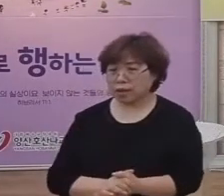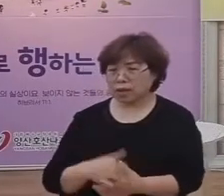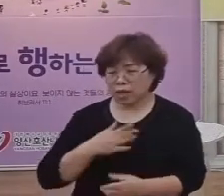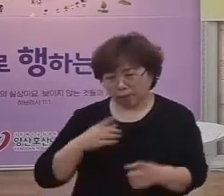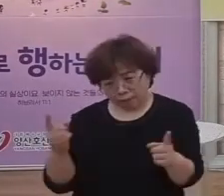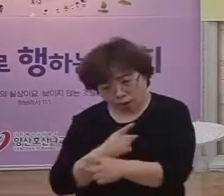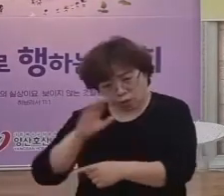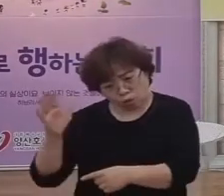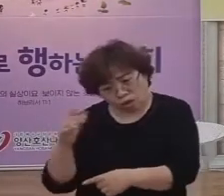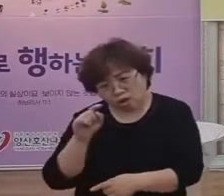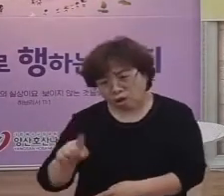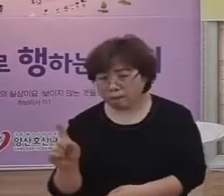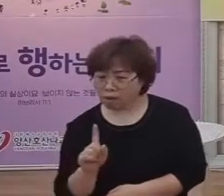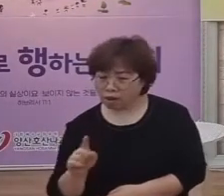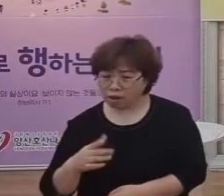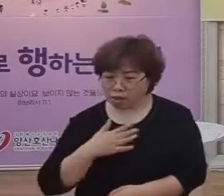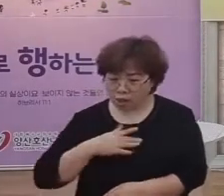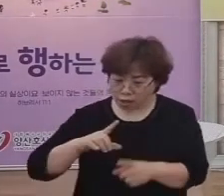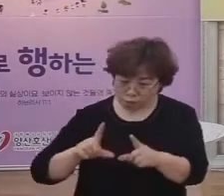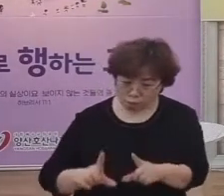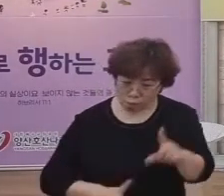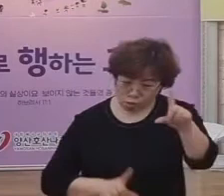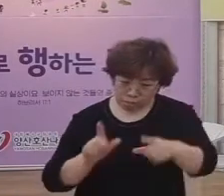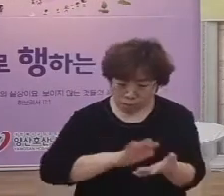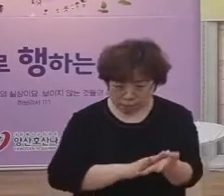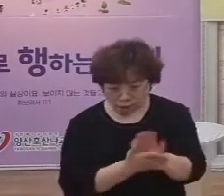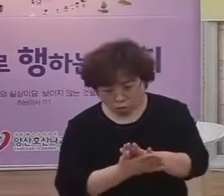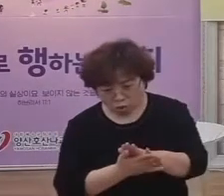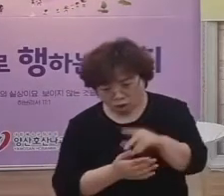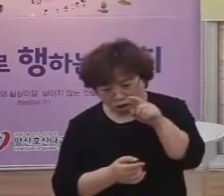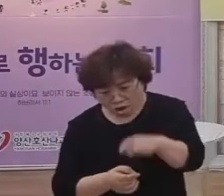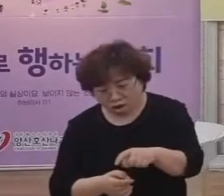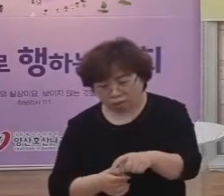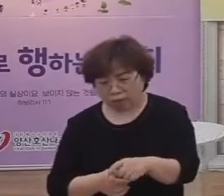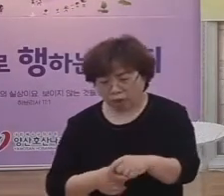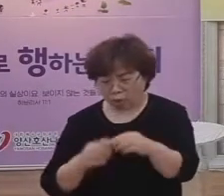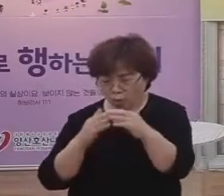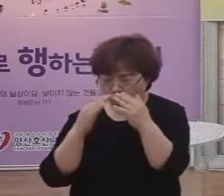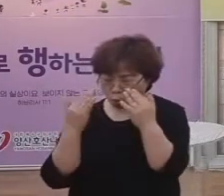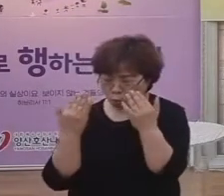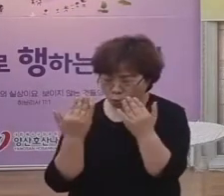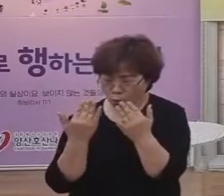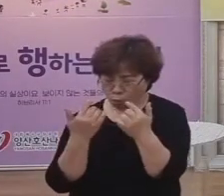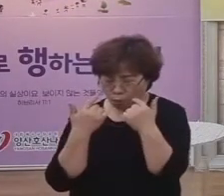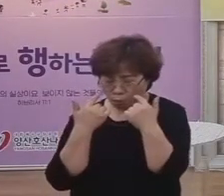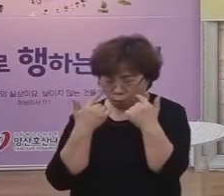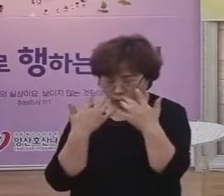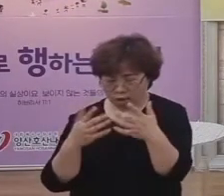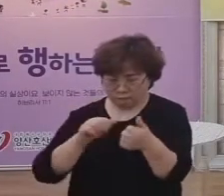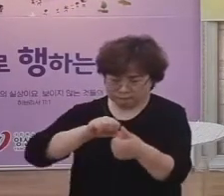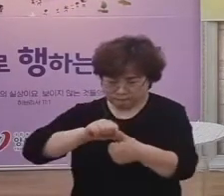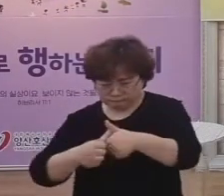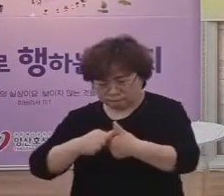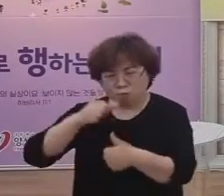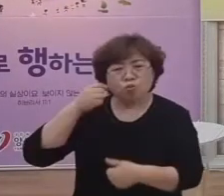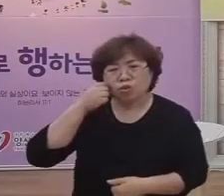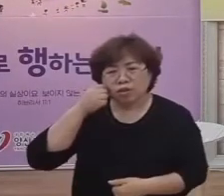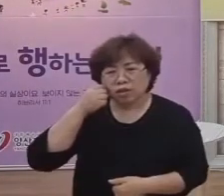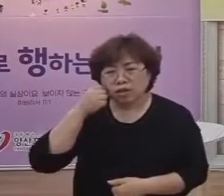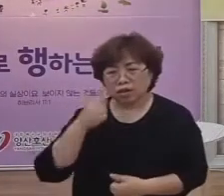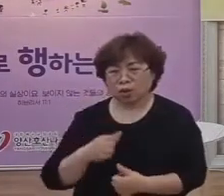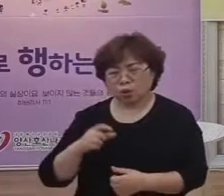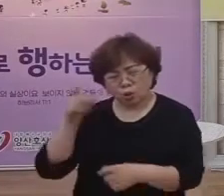되고 내가 어떤 모습이 변화되어야 할지를 전혀 실험이 없어요. 여러분 오늘 이 말씀을